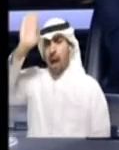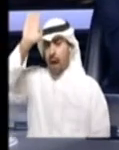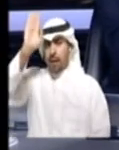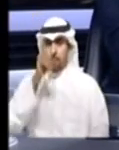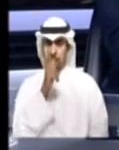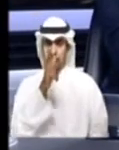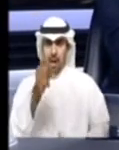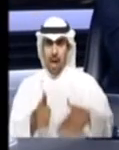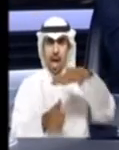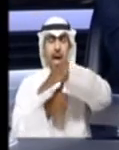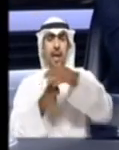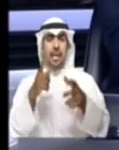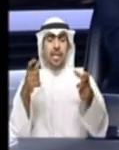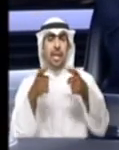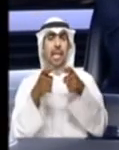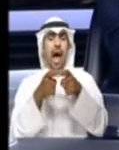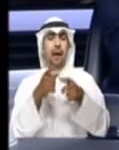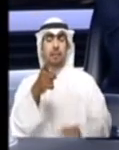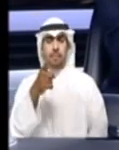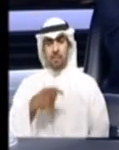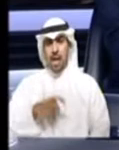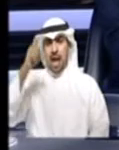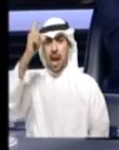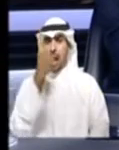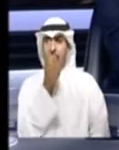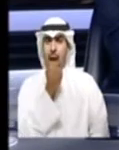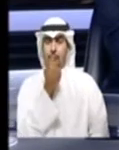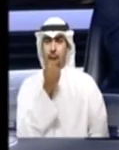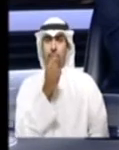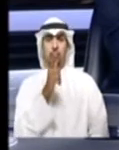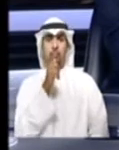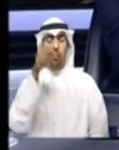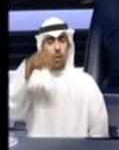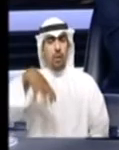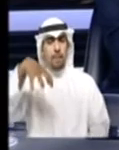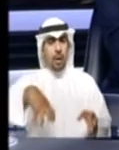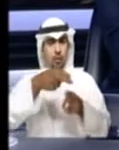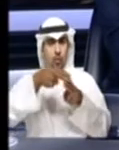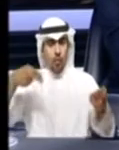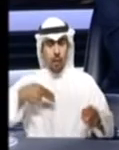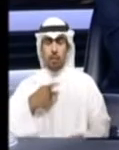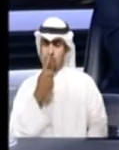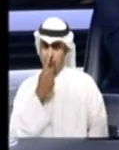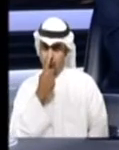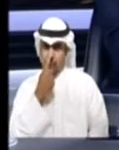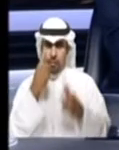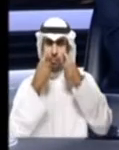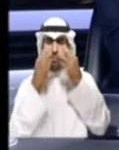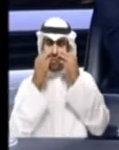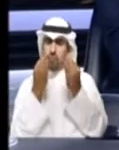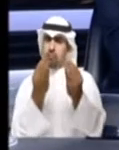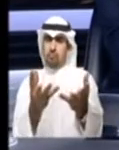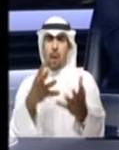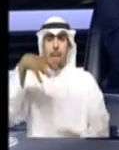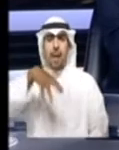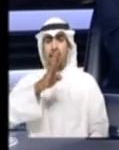مجلس إدارة جمعية الهلال الأحمر الكويتي الدكتور هلال الساير أن الكويت أولت اهتماما كبيرا للظروف الإنسانية